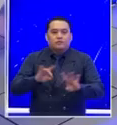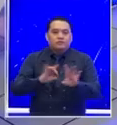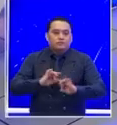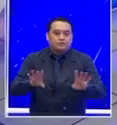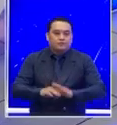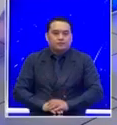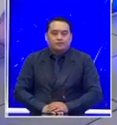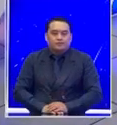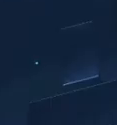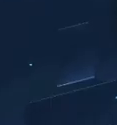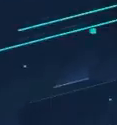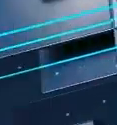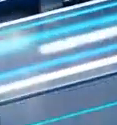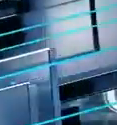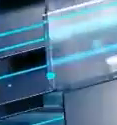сегодня.